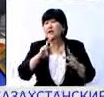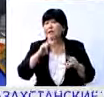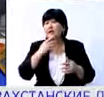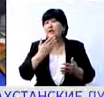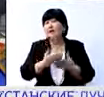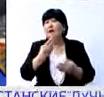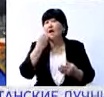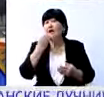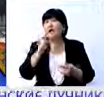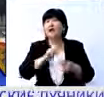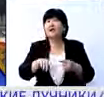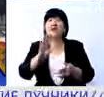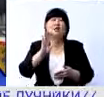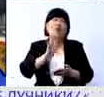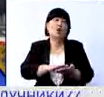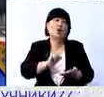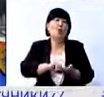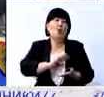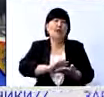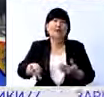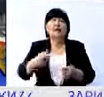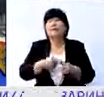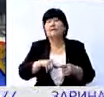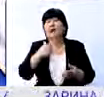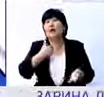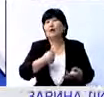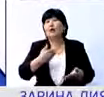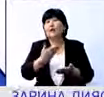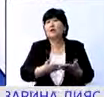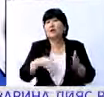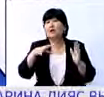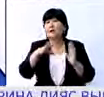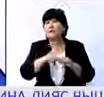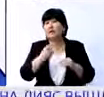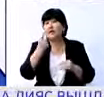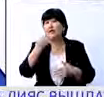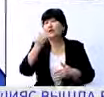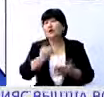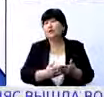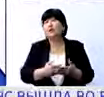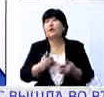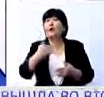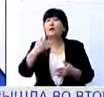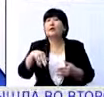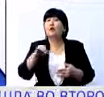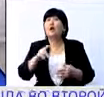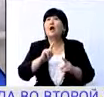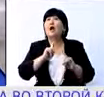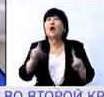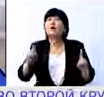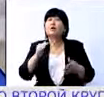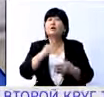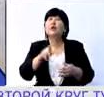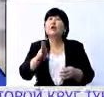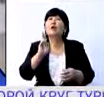ее качестве она сразу уничтожается. Все данные доноров обязательно вносятся в единую систему «Инфодонор». В особом списке